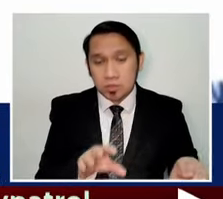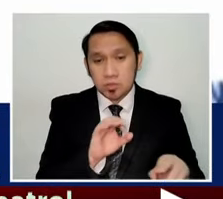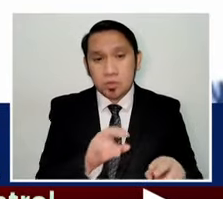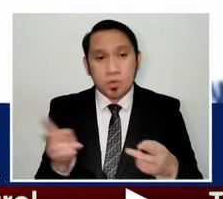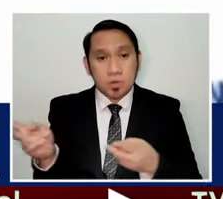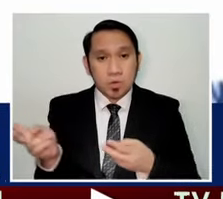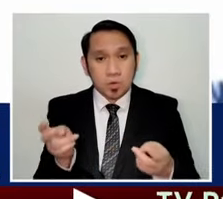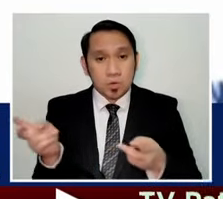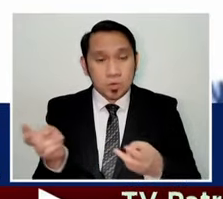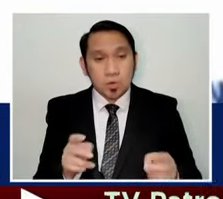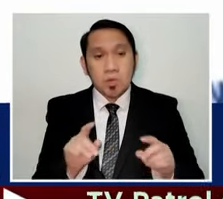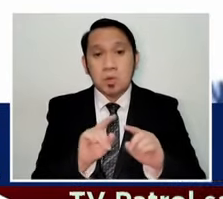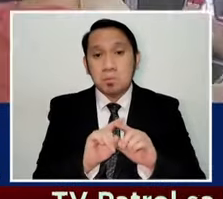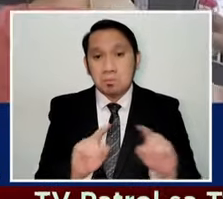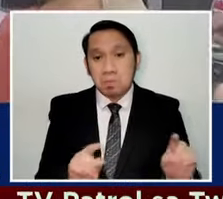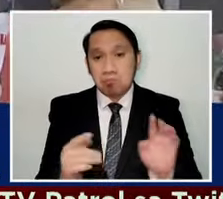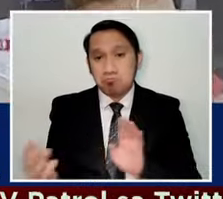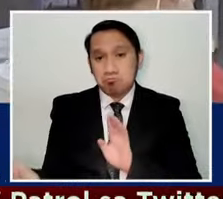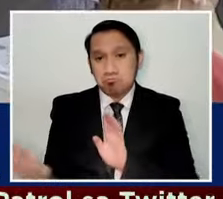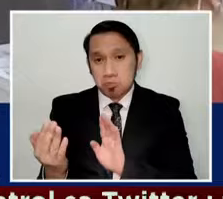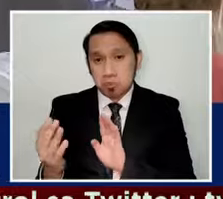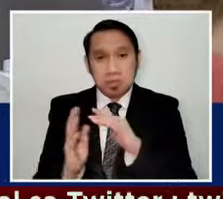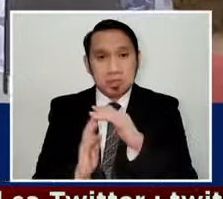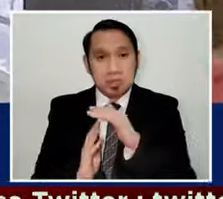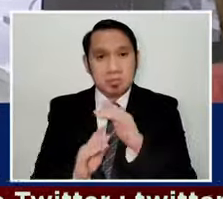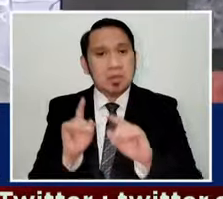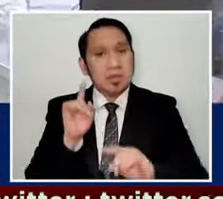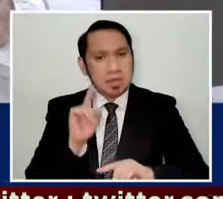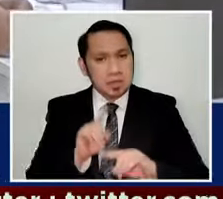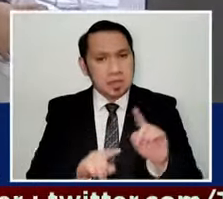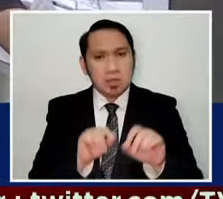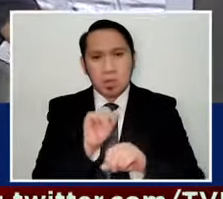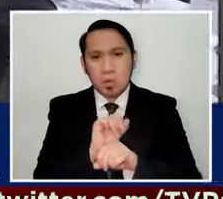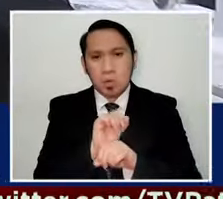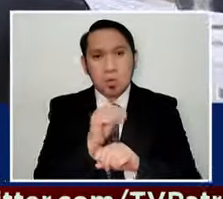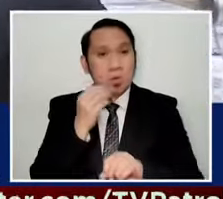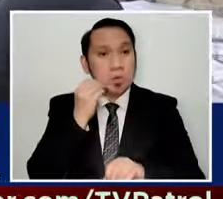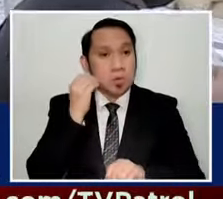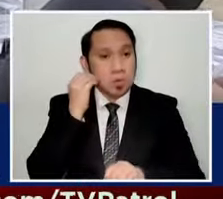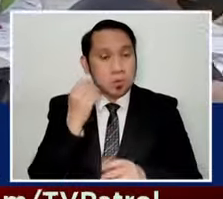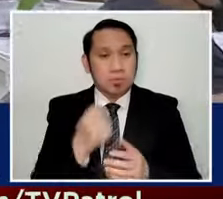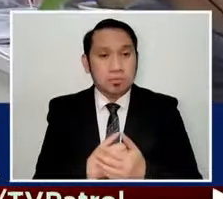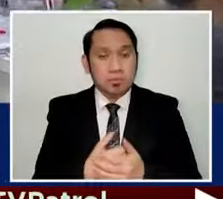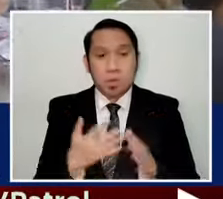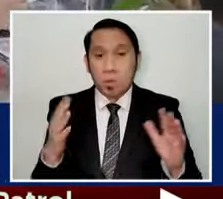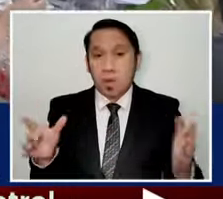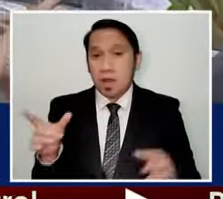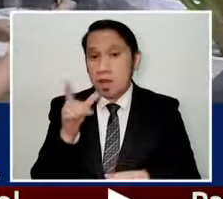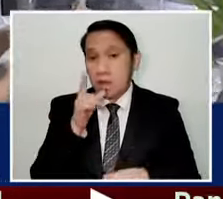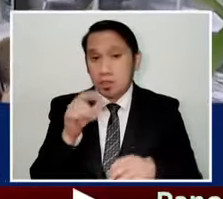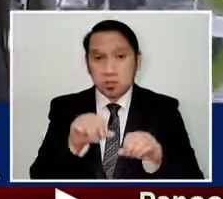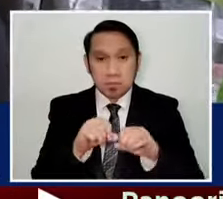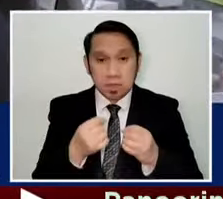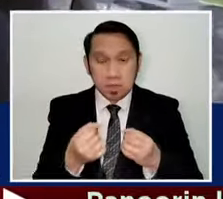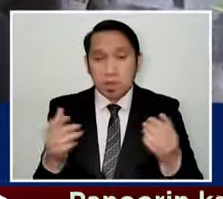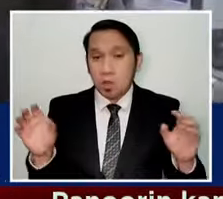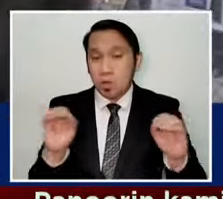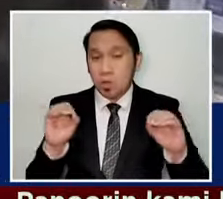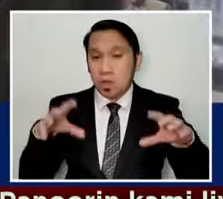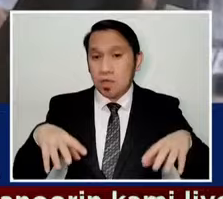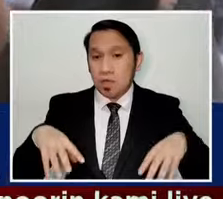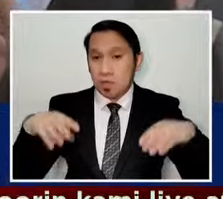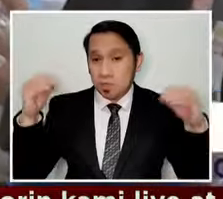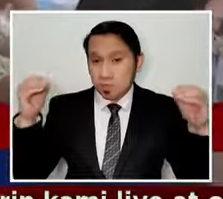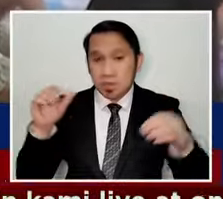ay hindi talaga pwedeng mag-work from home. Ang sabi ng Civil Service Commission, walang lunch break, walang patayan ng ilaw at aircon,